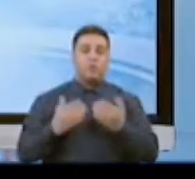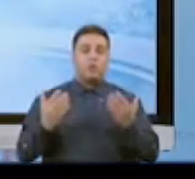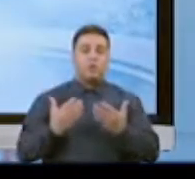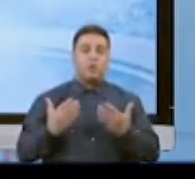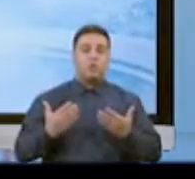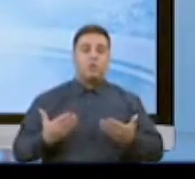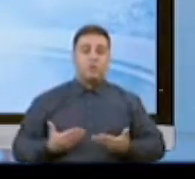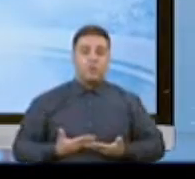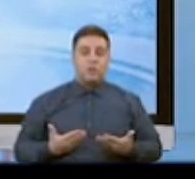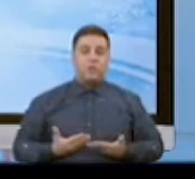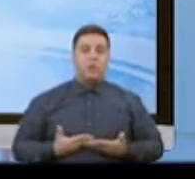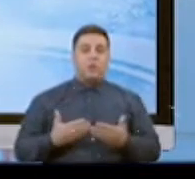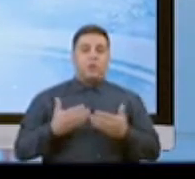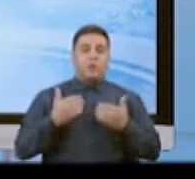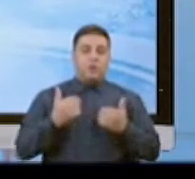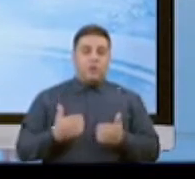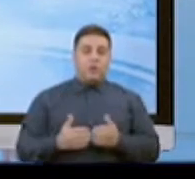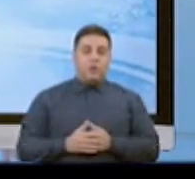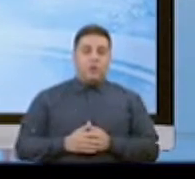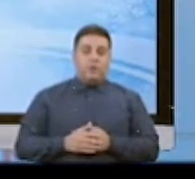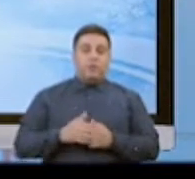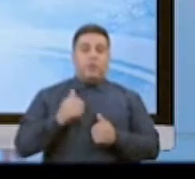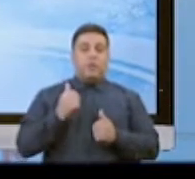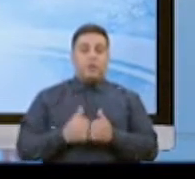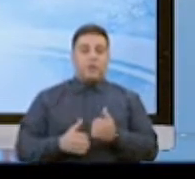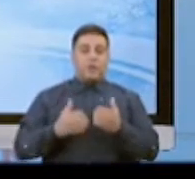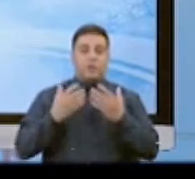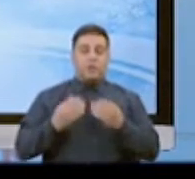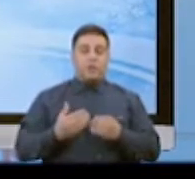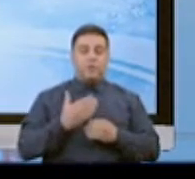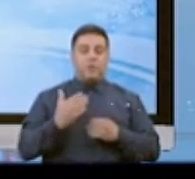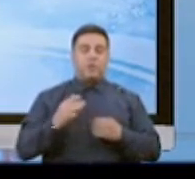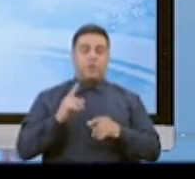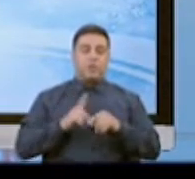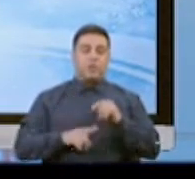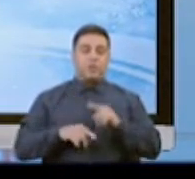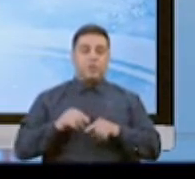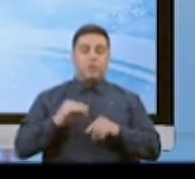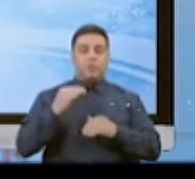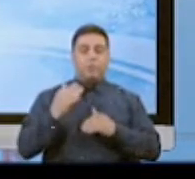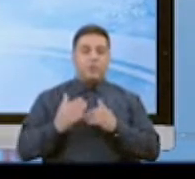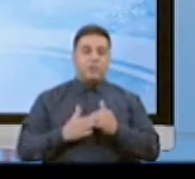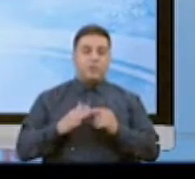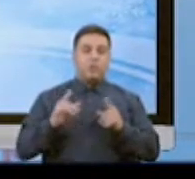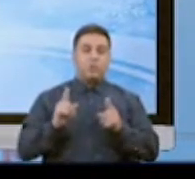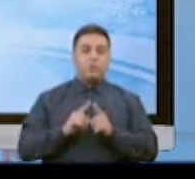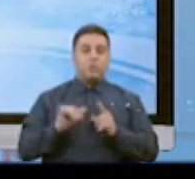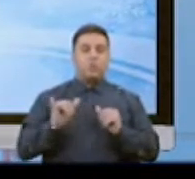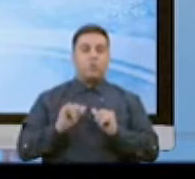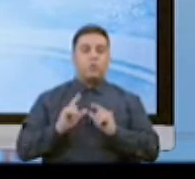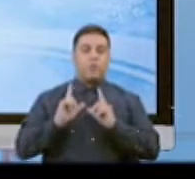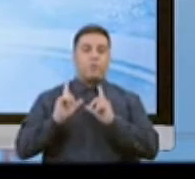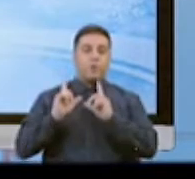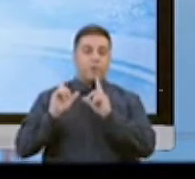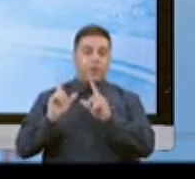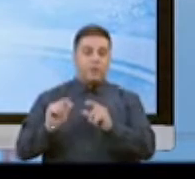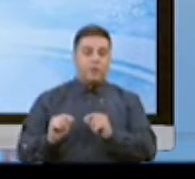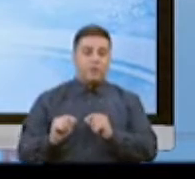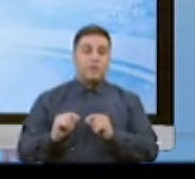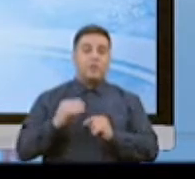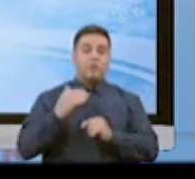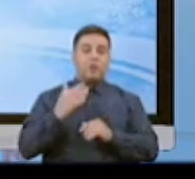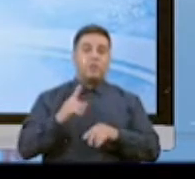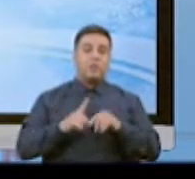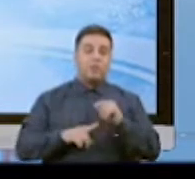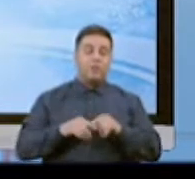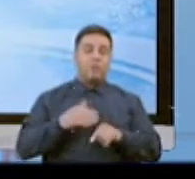желает нам счастливого пути. Каждый день ваши родные и близкие, и вы тоже куда-то отправляетесь, и ваши